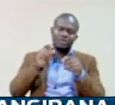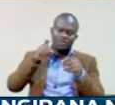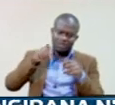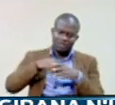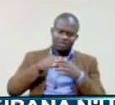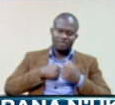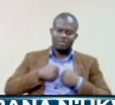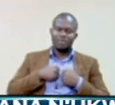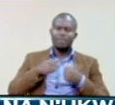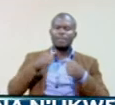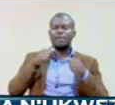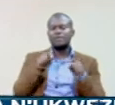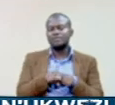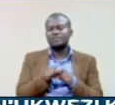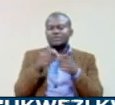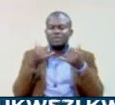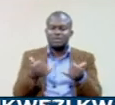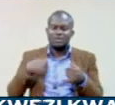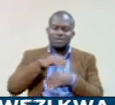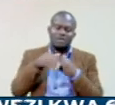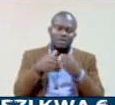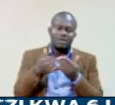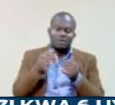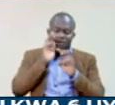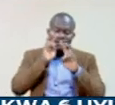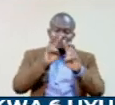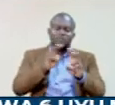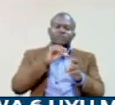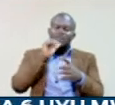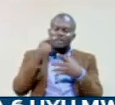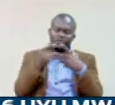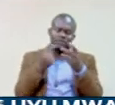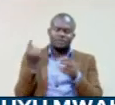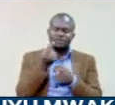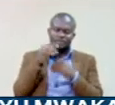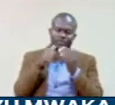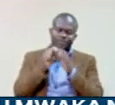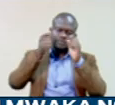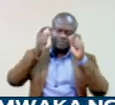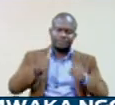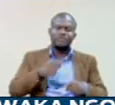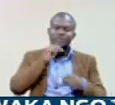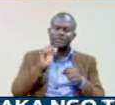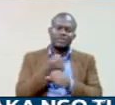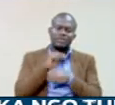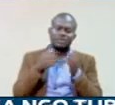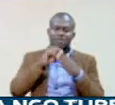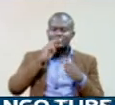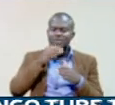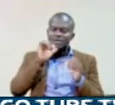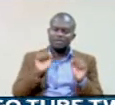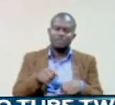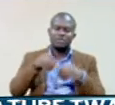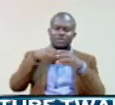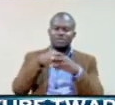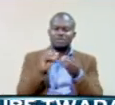Rwanda nk'ubu dufite usanga yuko nta komande n'imwe ishobora kuza dushobora gusubiza dushobora gutanga